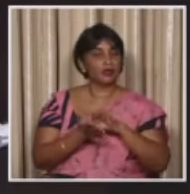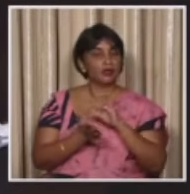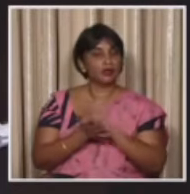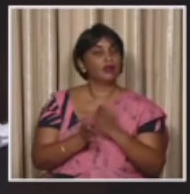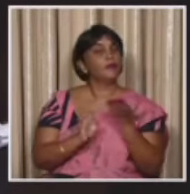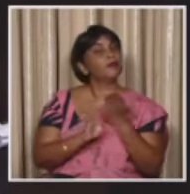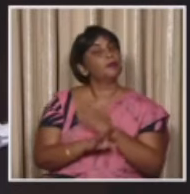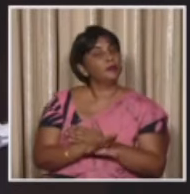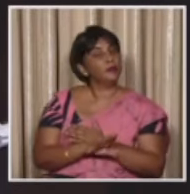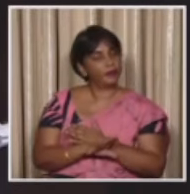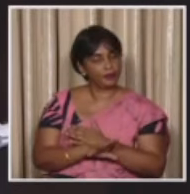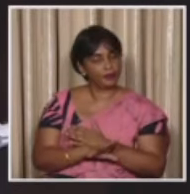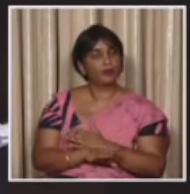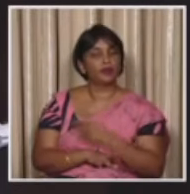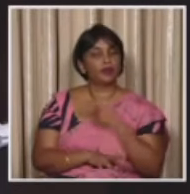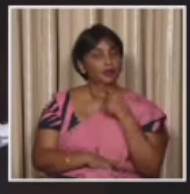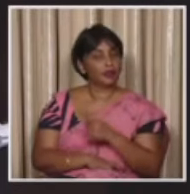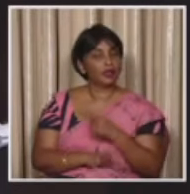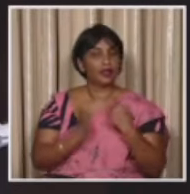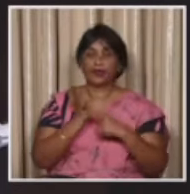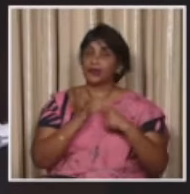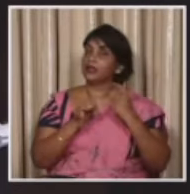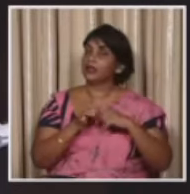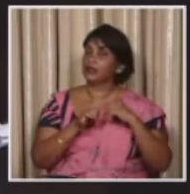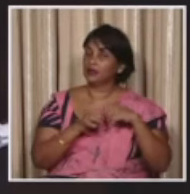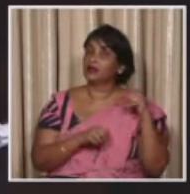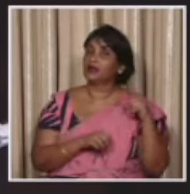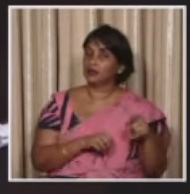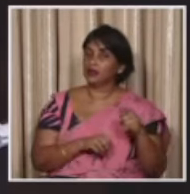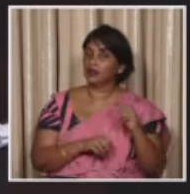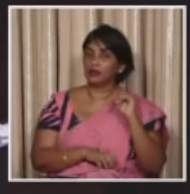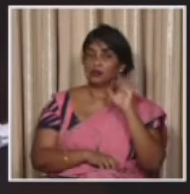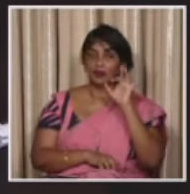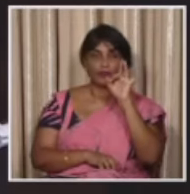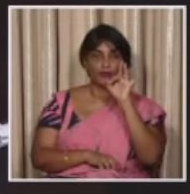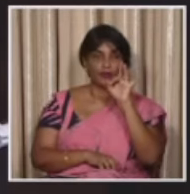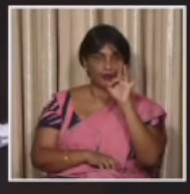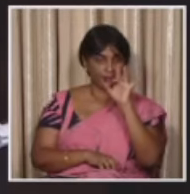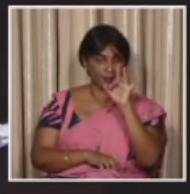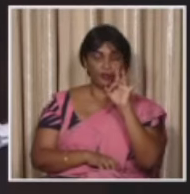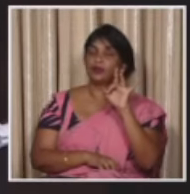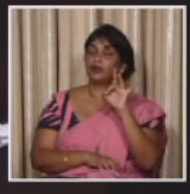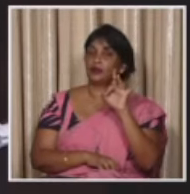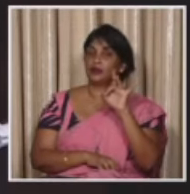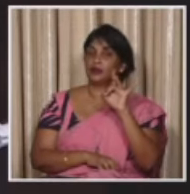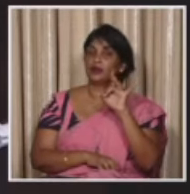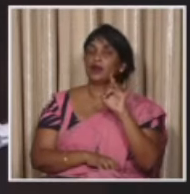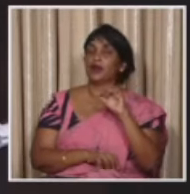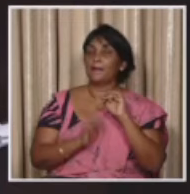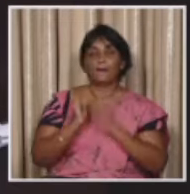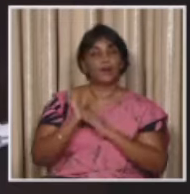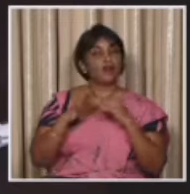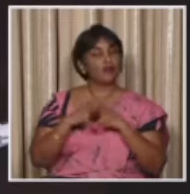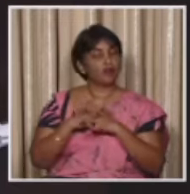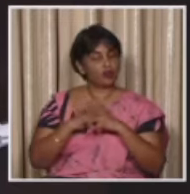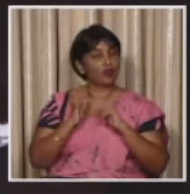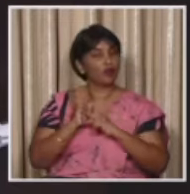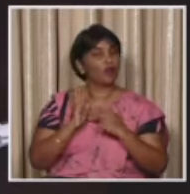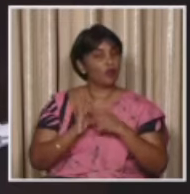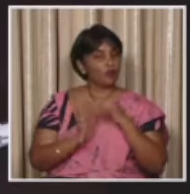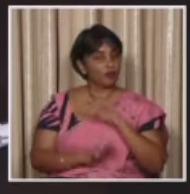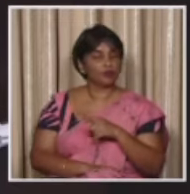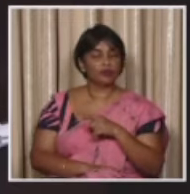කරන්නට පෙර මේ ටෙන්ඩර් එකෙන් 50 මෙගාවට් ප්‍රොජෙක්ට් එකට නිර්මාණය